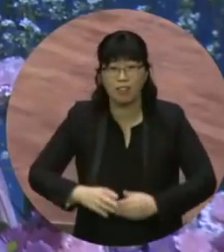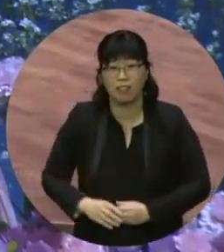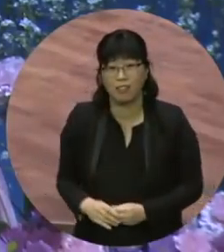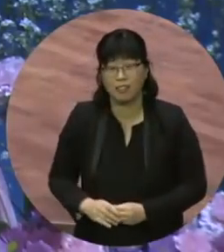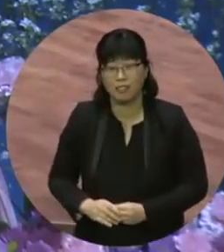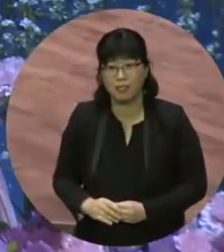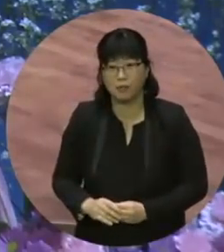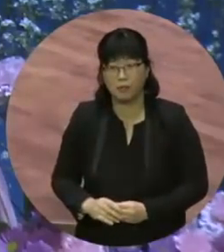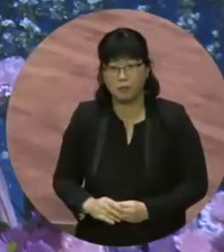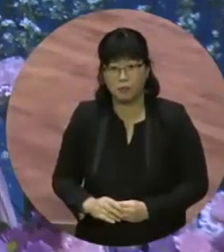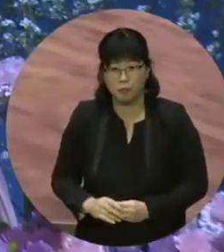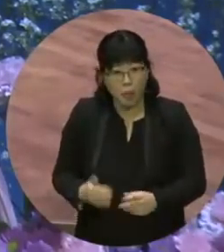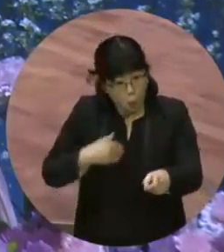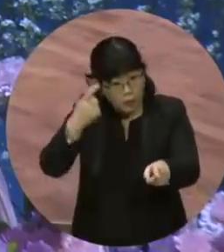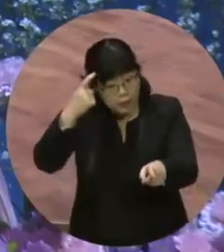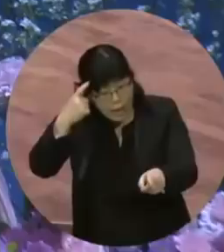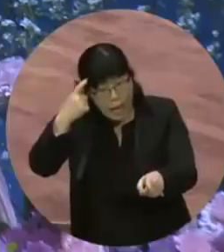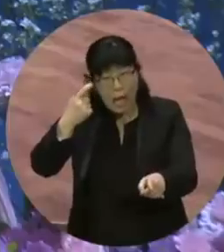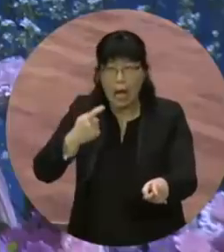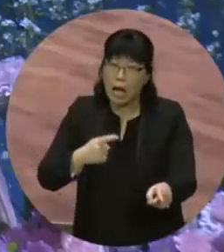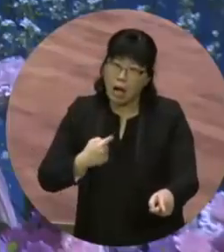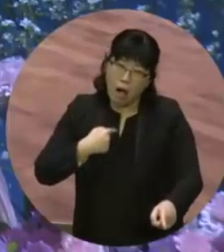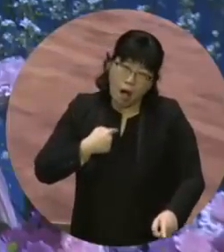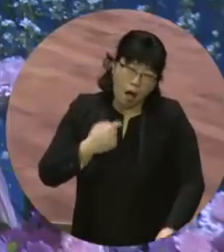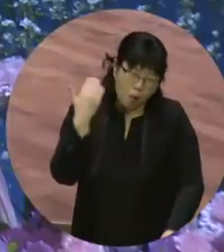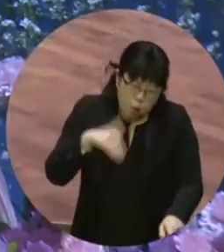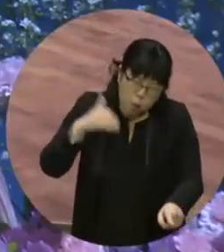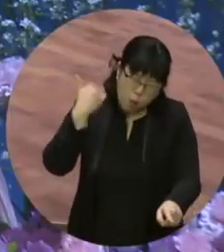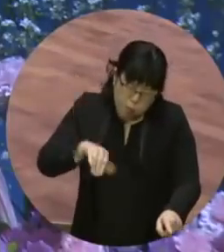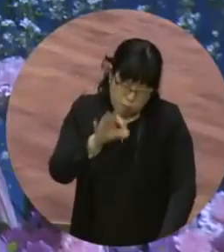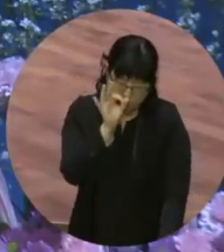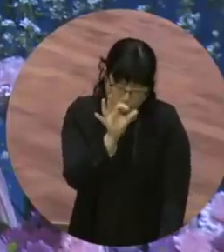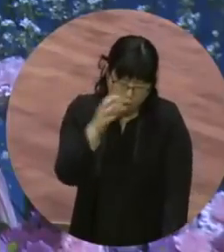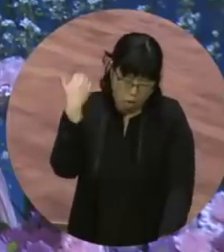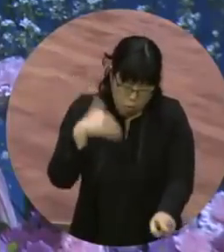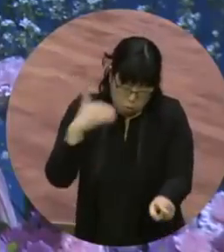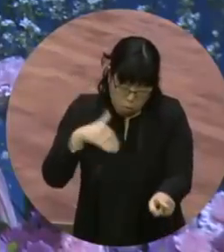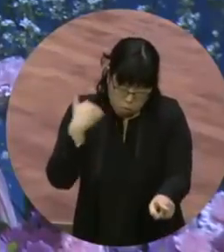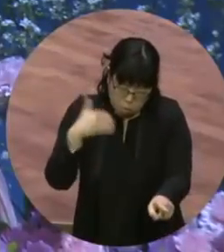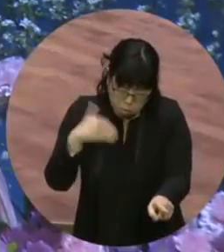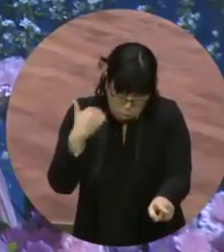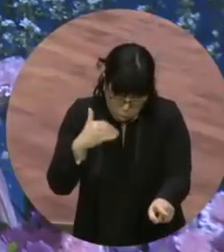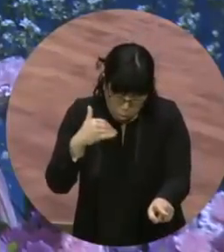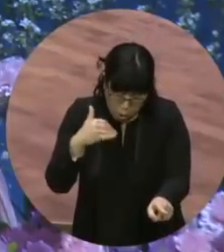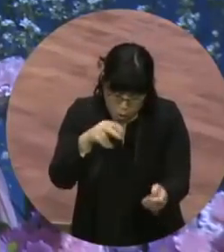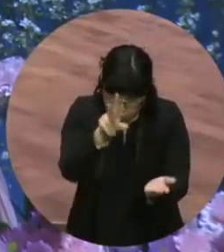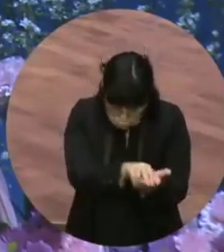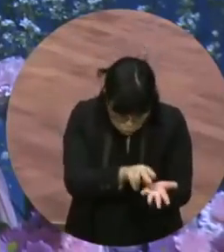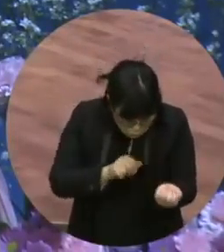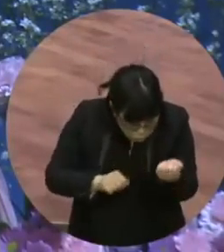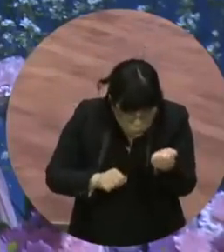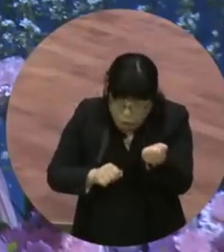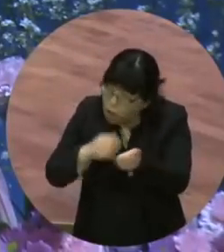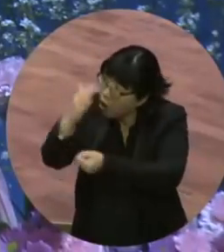여러분의 지금 여러분 생각할 때 도저히 안 될 것 같은 그 문제 해결할 수 있어요, 없어요?